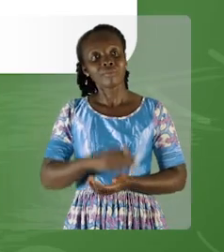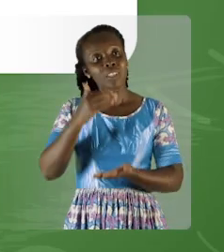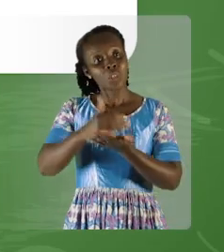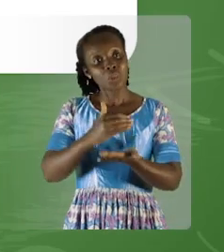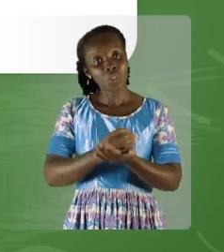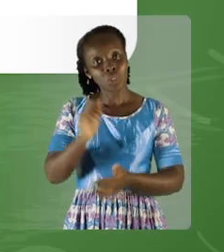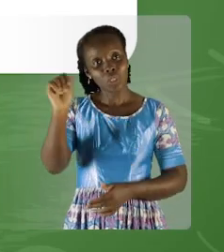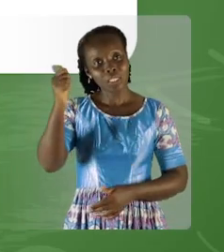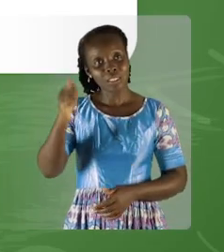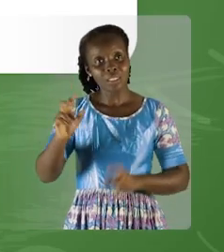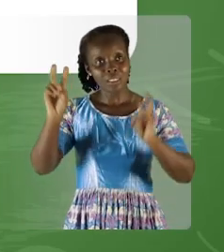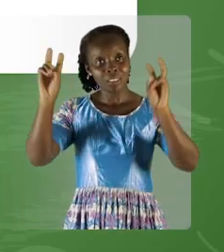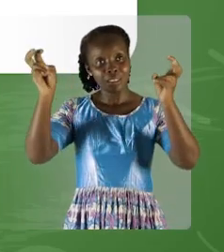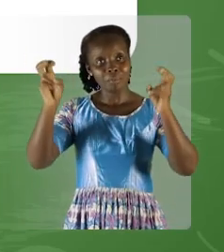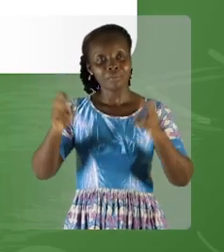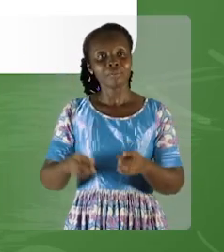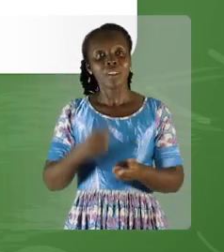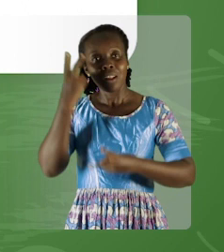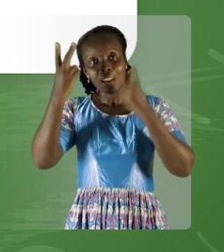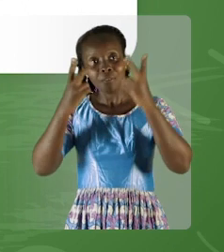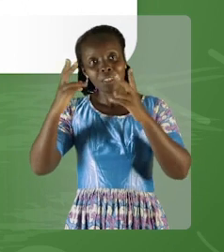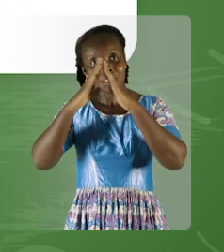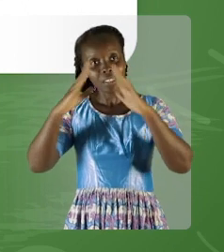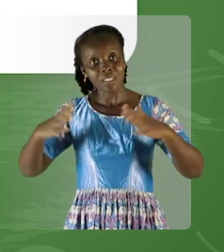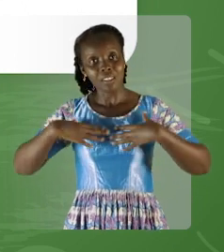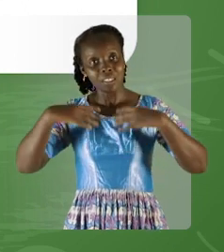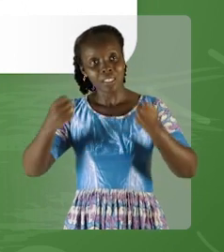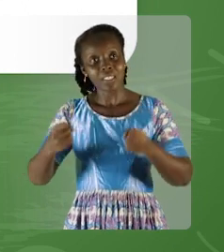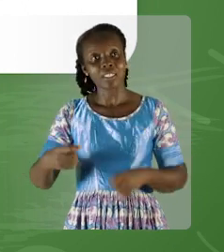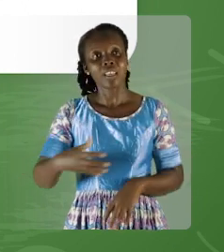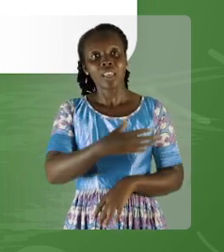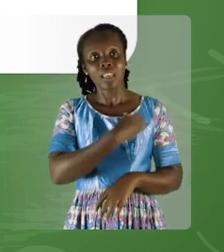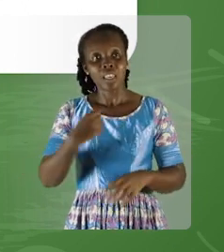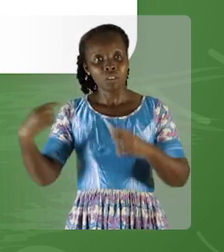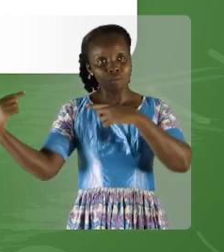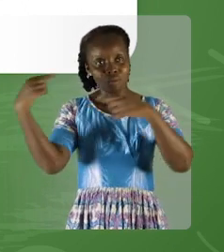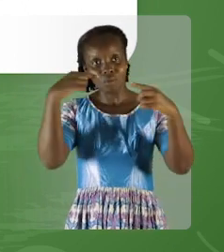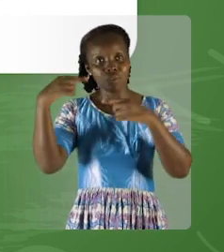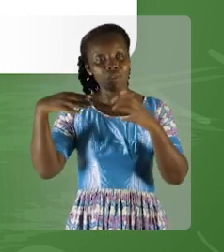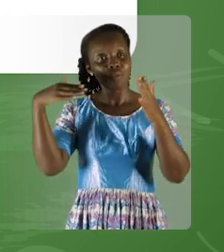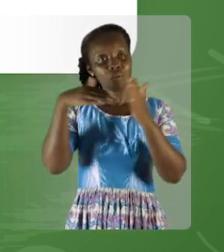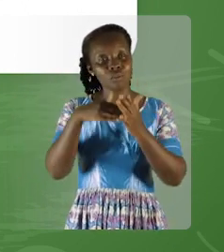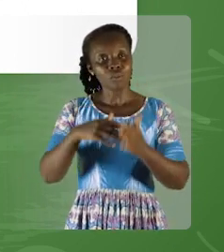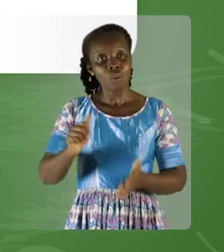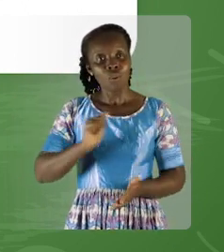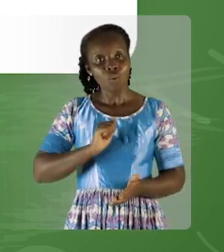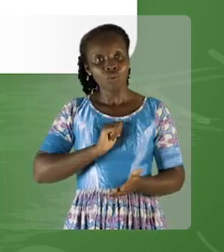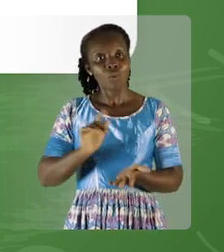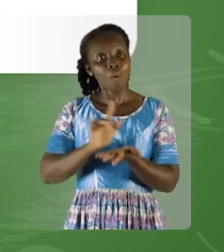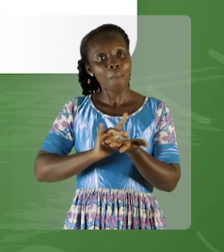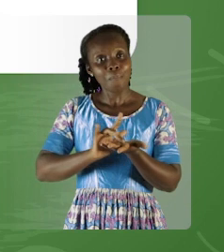est intitulée « La fréquentation des centres de santé et la lutte